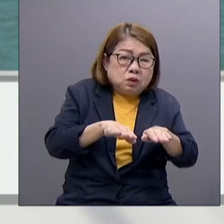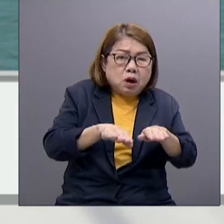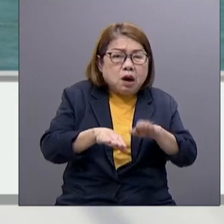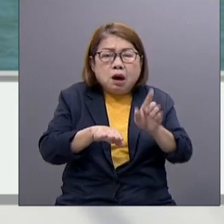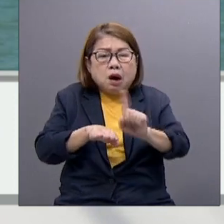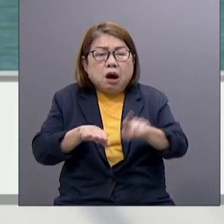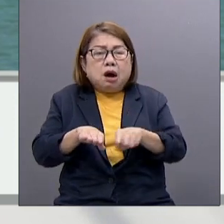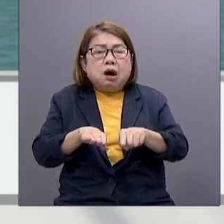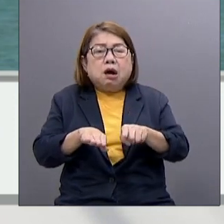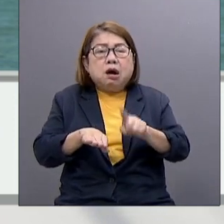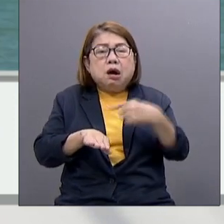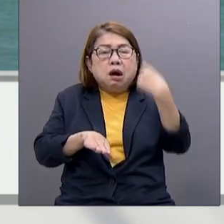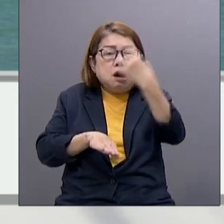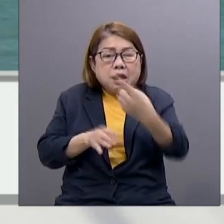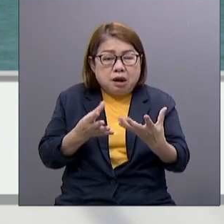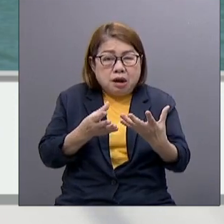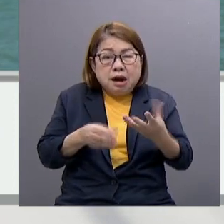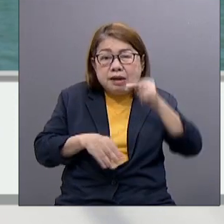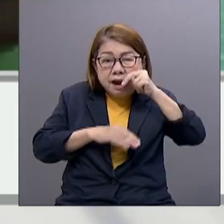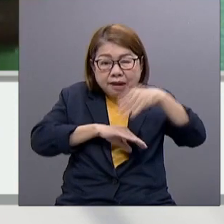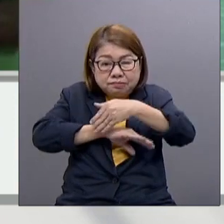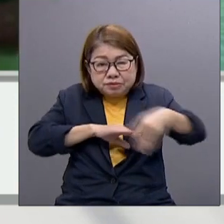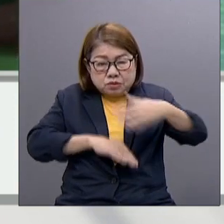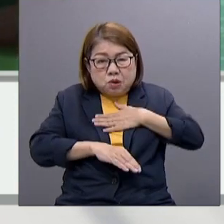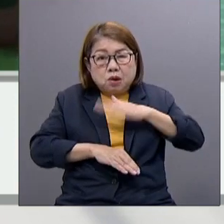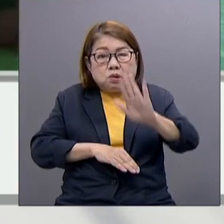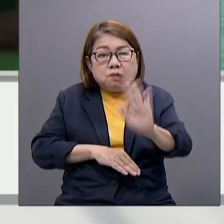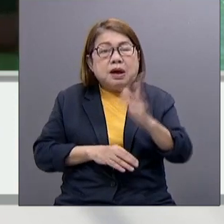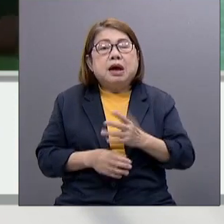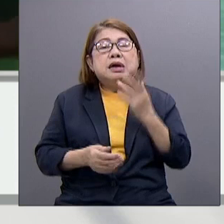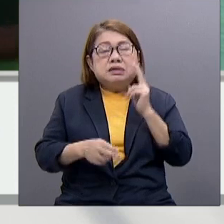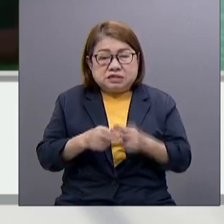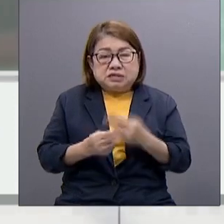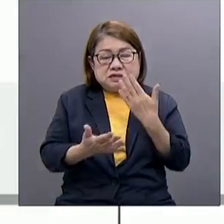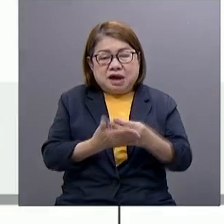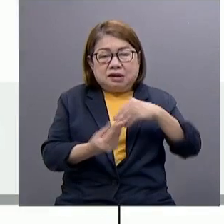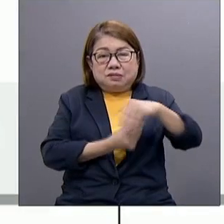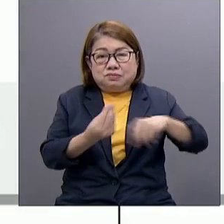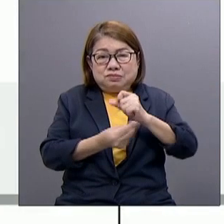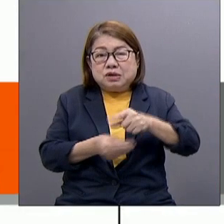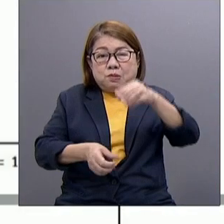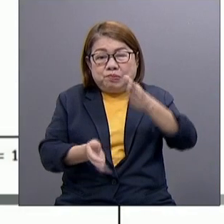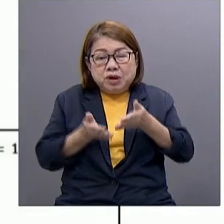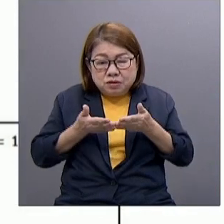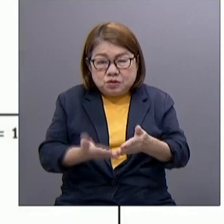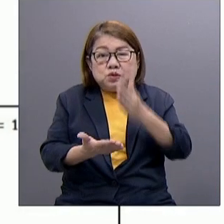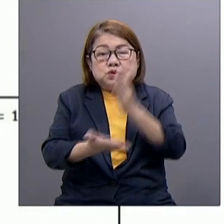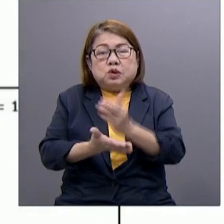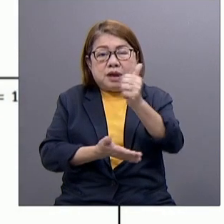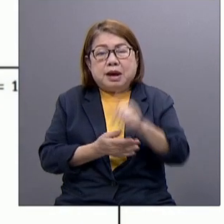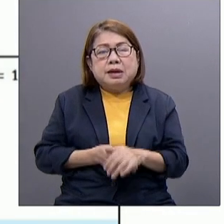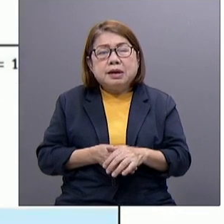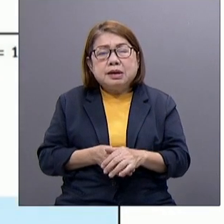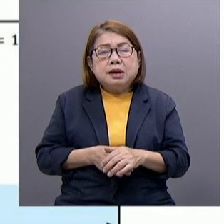ของซึ่งคุณผู้ชมเพิ่งจะได้ยินในข่าวไปว่าเขตเศรษฐกิจจำเพาะค่ะเขตเศรษฐกิจจำเพาะก็คือบริเวณทับซ้อนใน